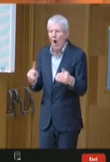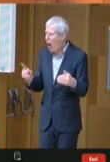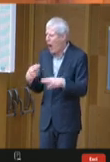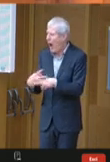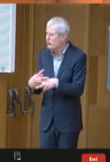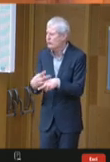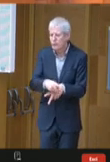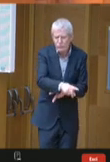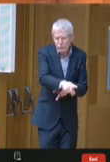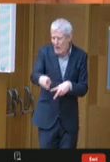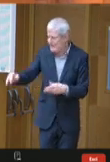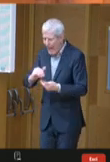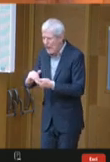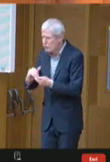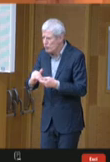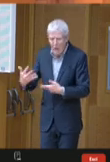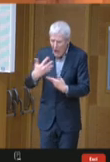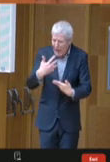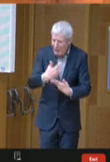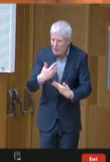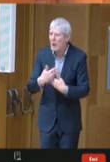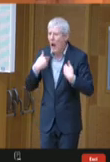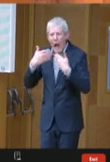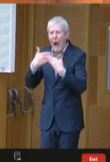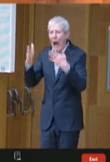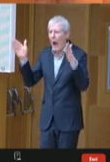dibattito, alle associazioni che intervengono, la